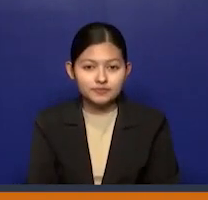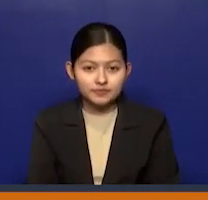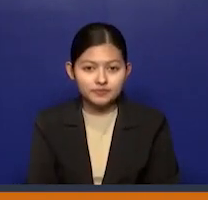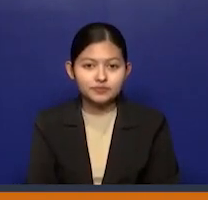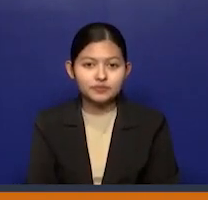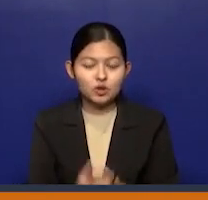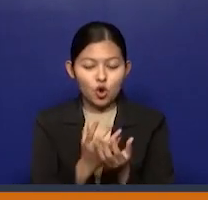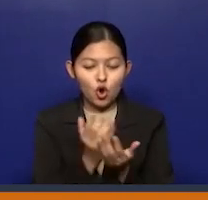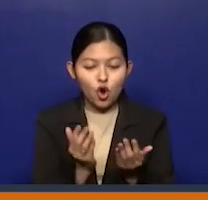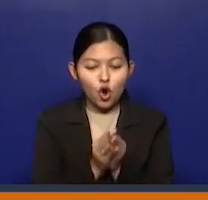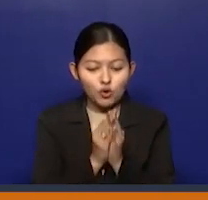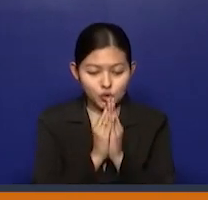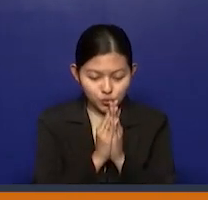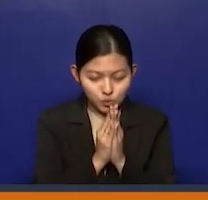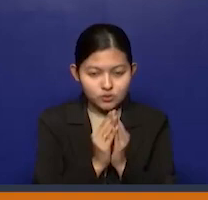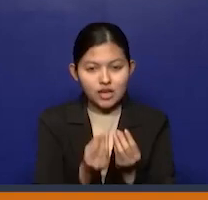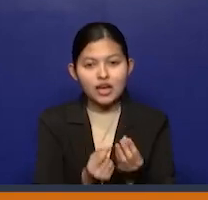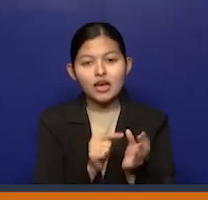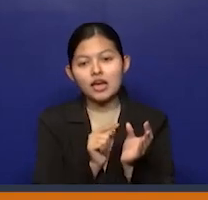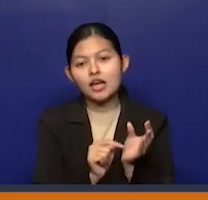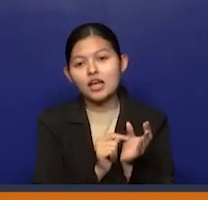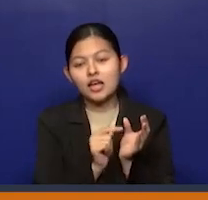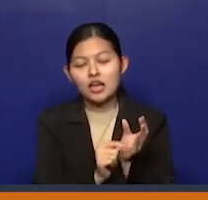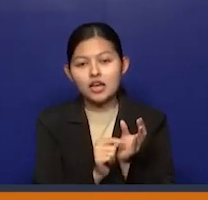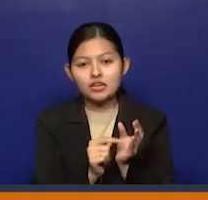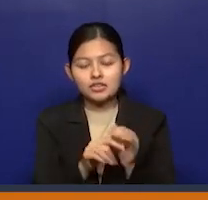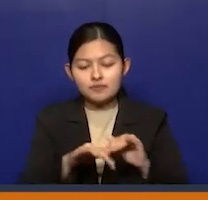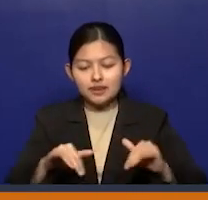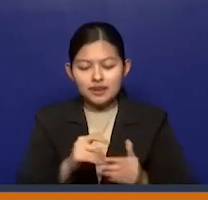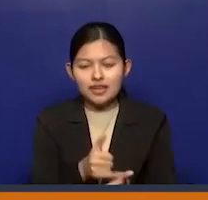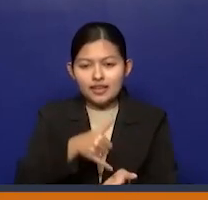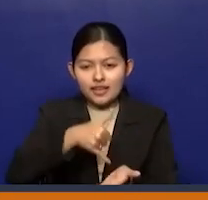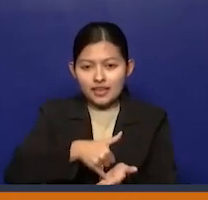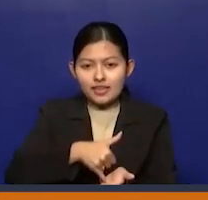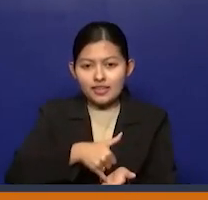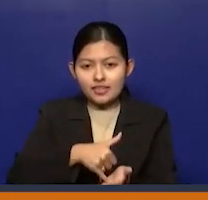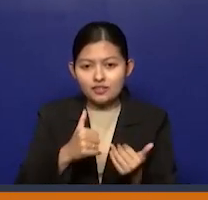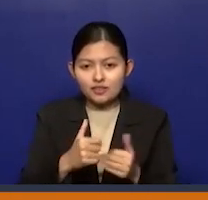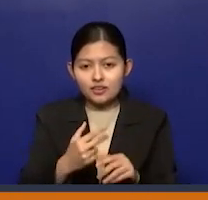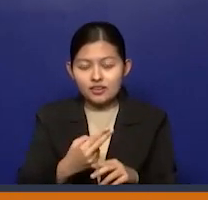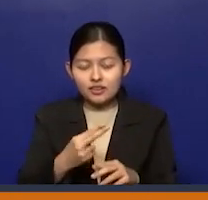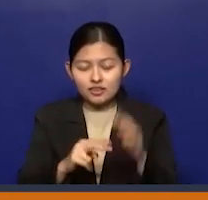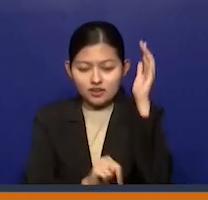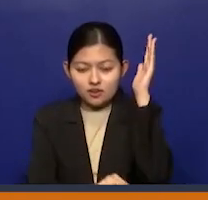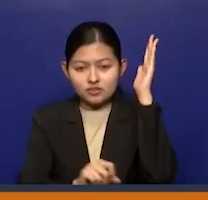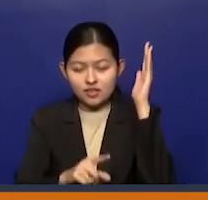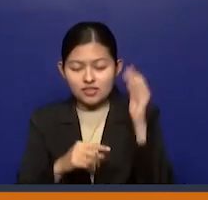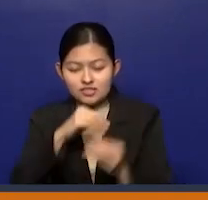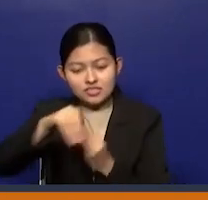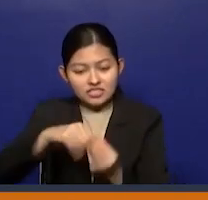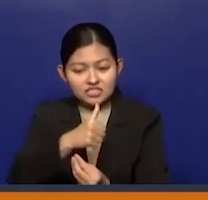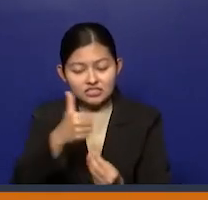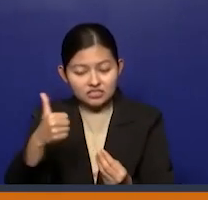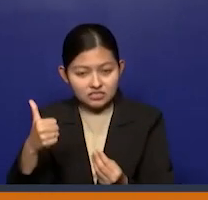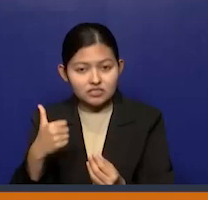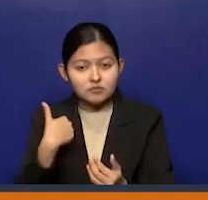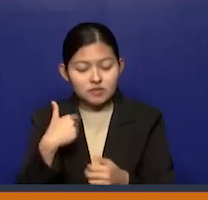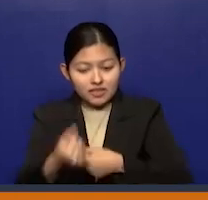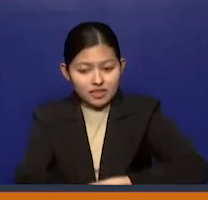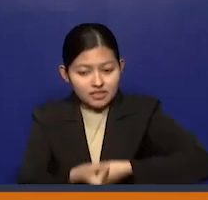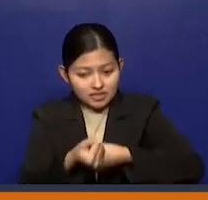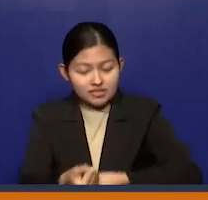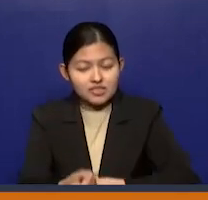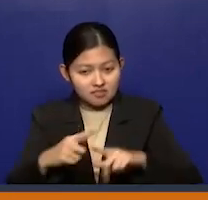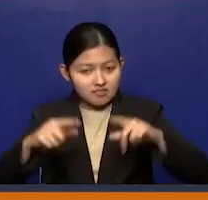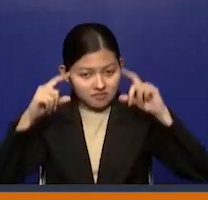วัตถุมงคลต่างๆที่เป็นจุดเด่นของจังหวัดนครศรีธรรมราชนครศรีธรรมราชยังโดดเด่นในเรื่องเศรษฐกิจอื่นๆเช่นการเกษตรนะครับ